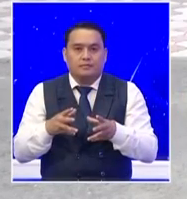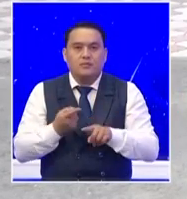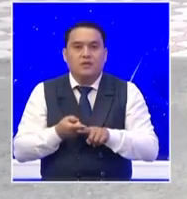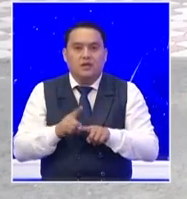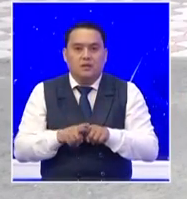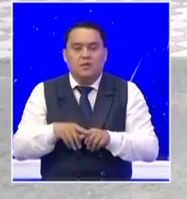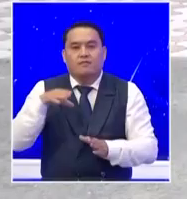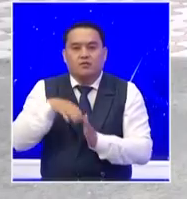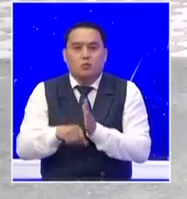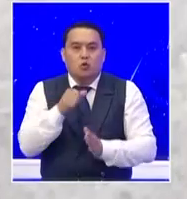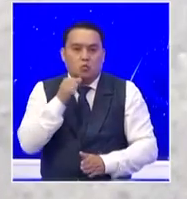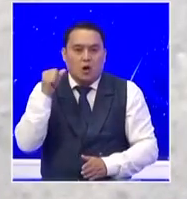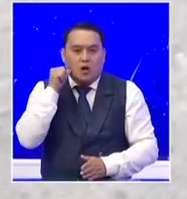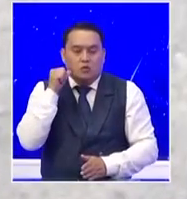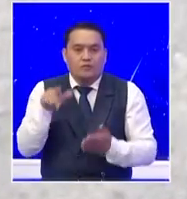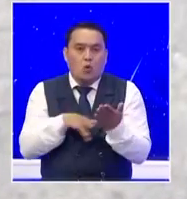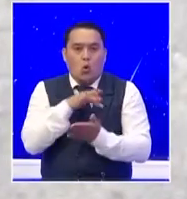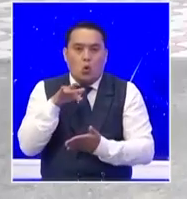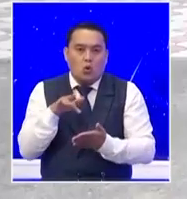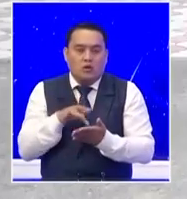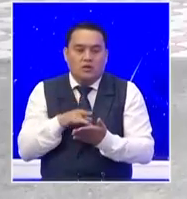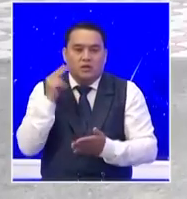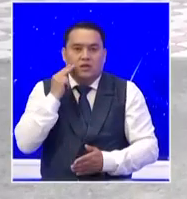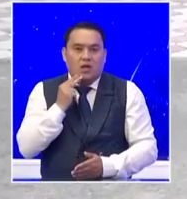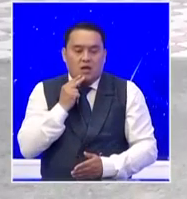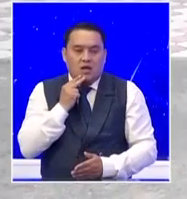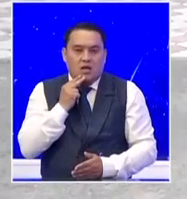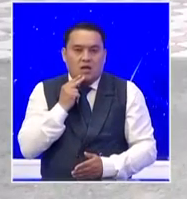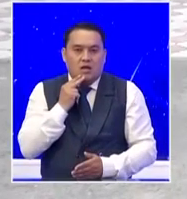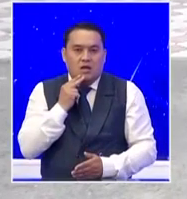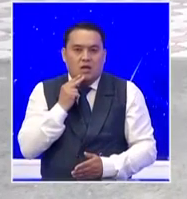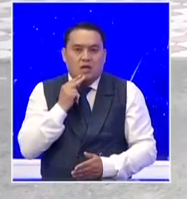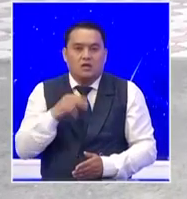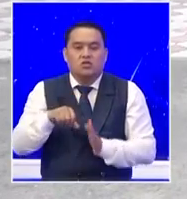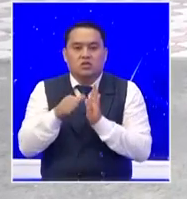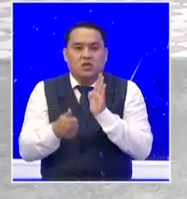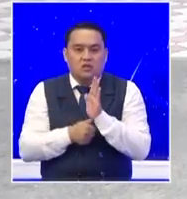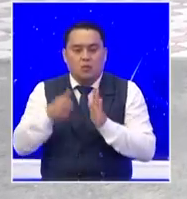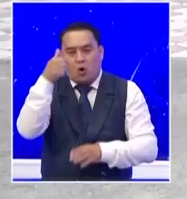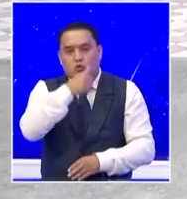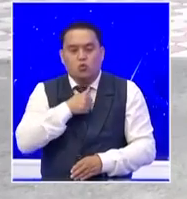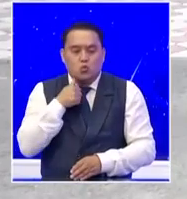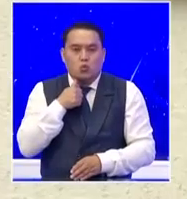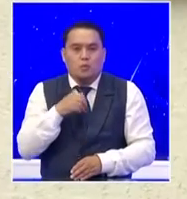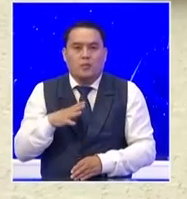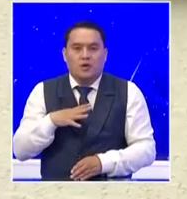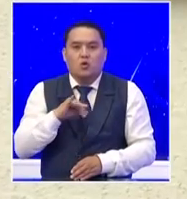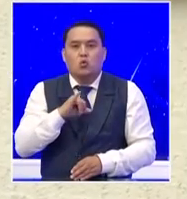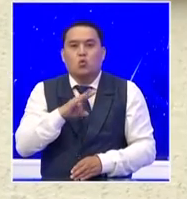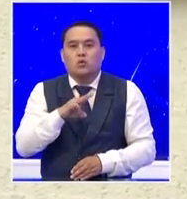мы вошли в прошлом году в городе Шанхай. В 2016 году мы стали членами